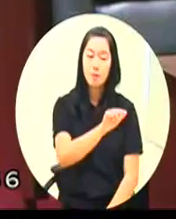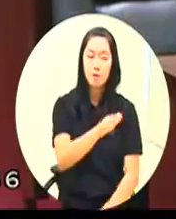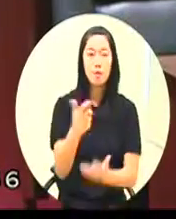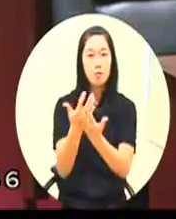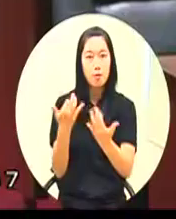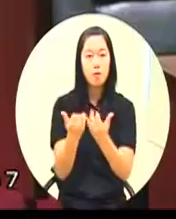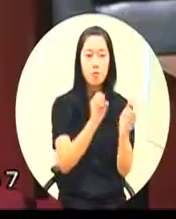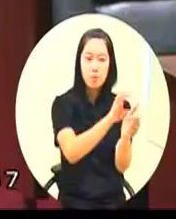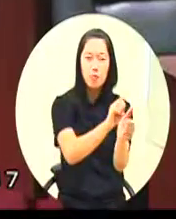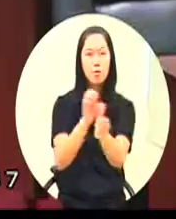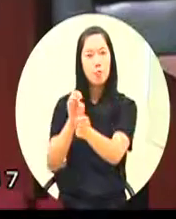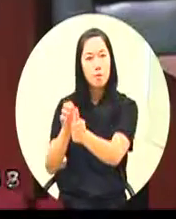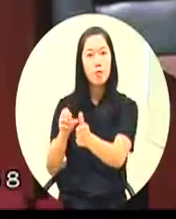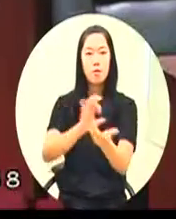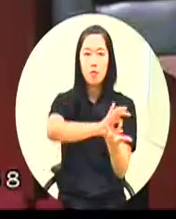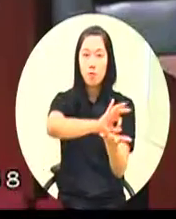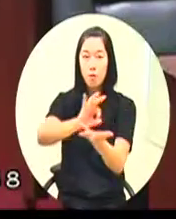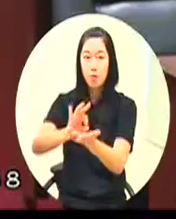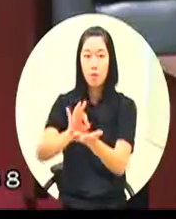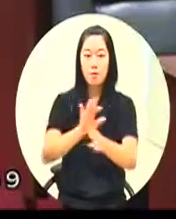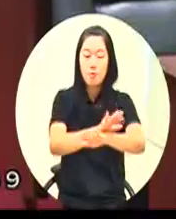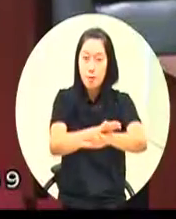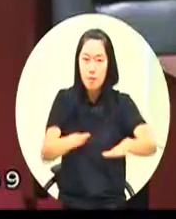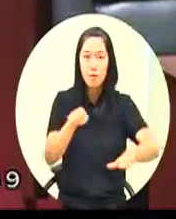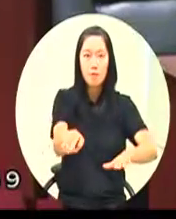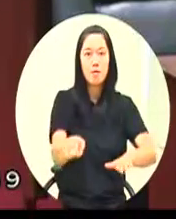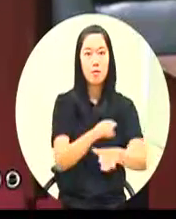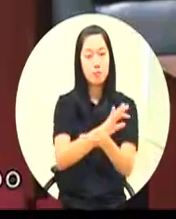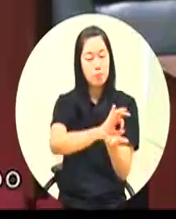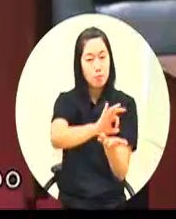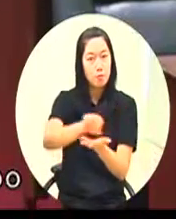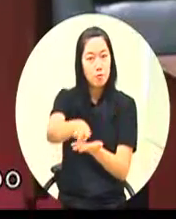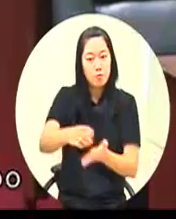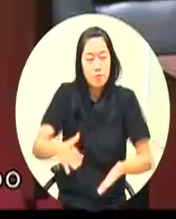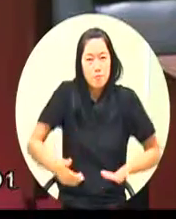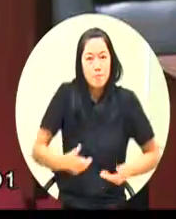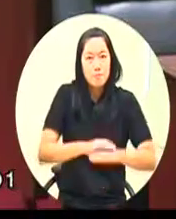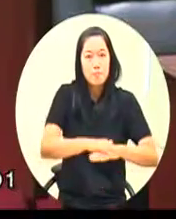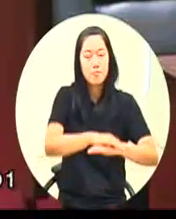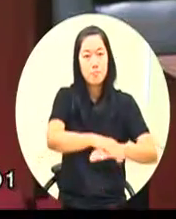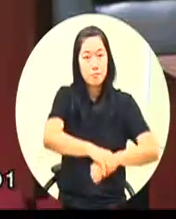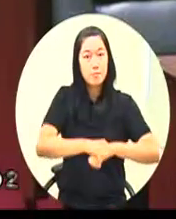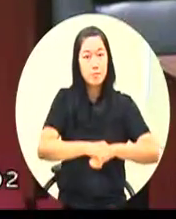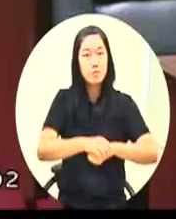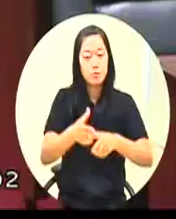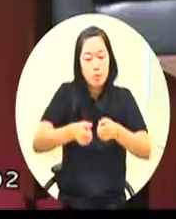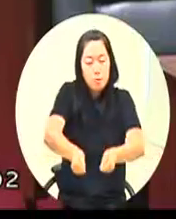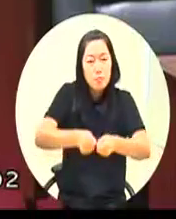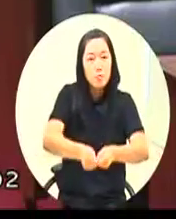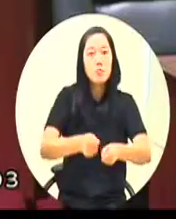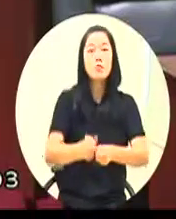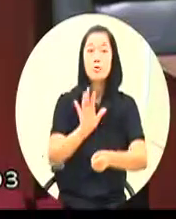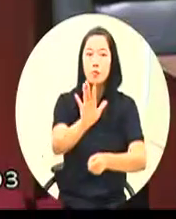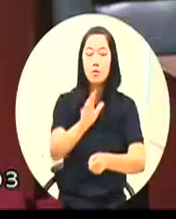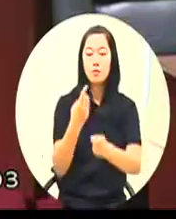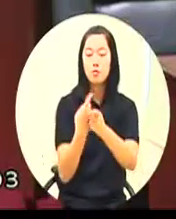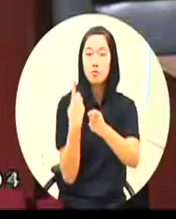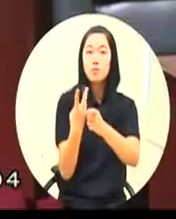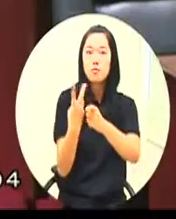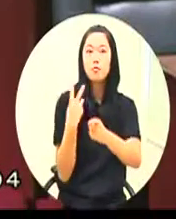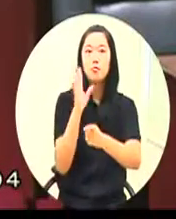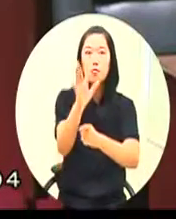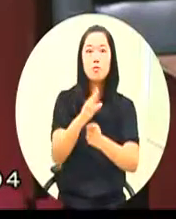么去使用，学会安全的去使用这个 AED。 那我知道去年前年都有在受训，那我也希